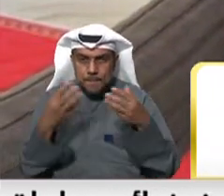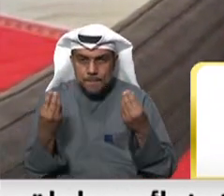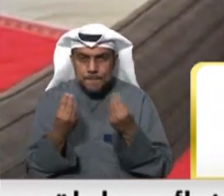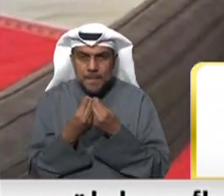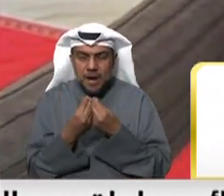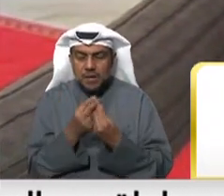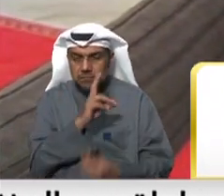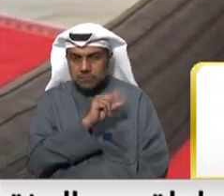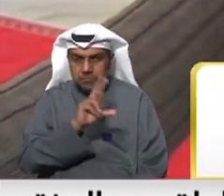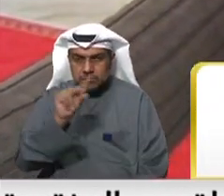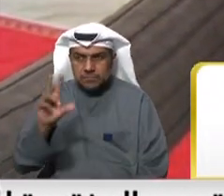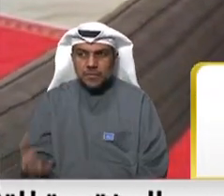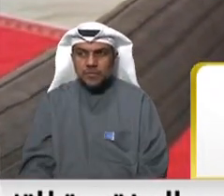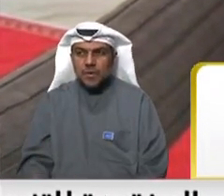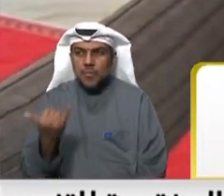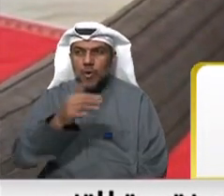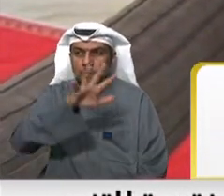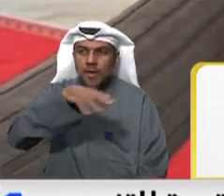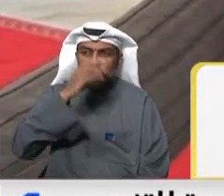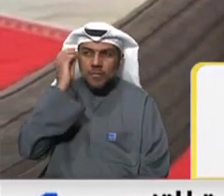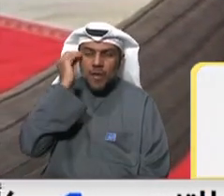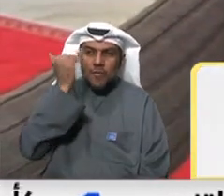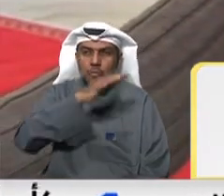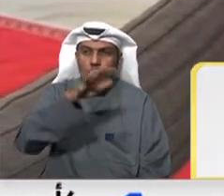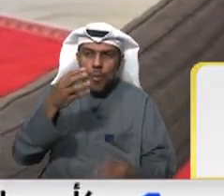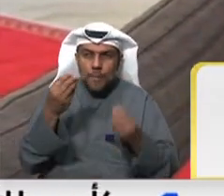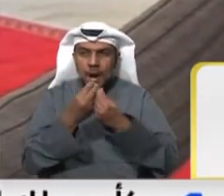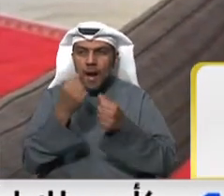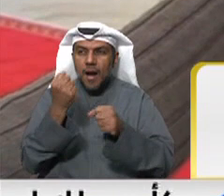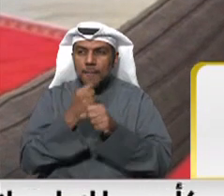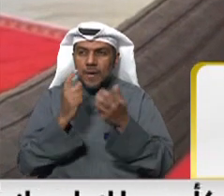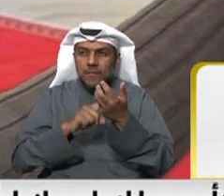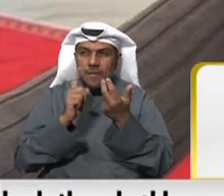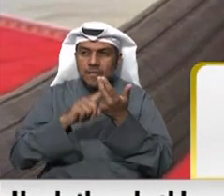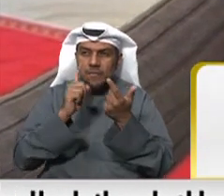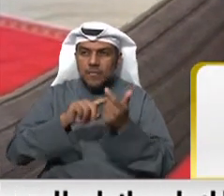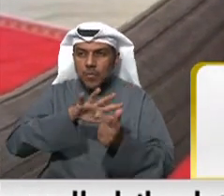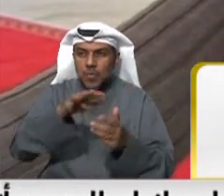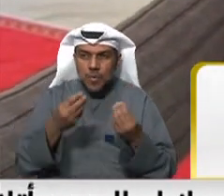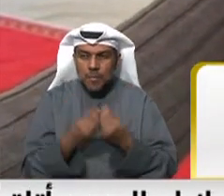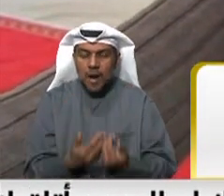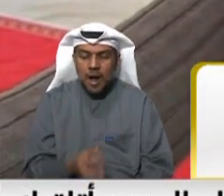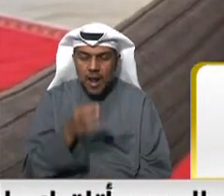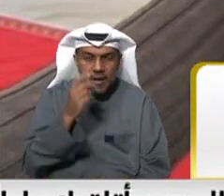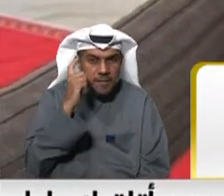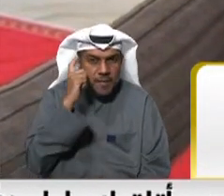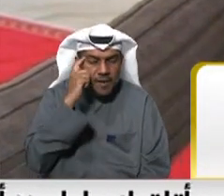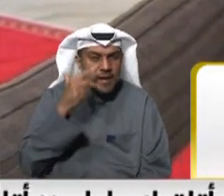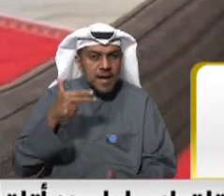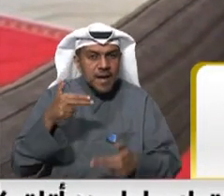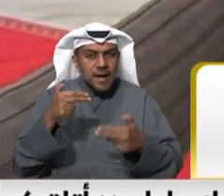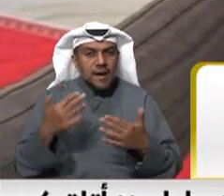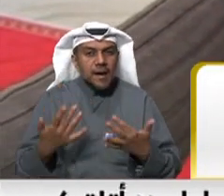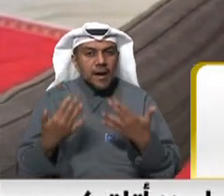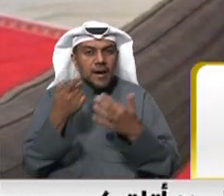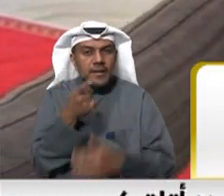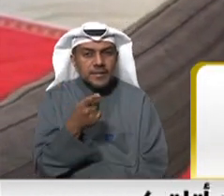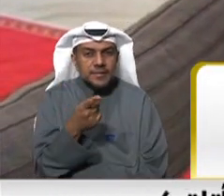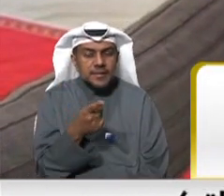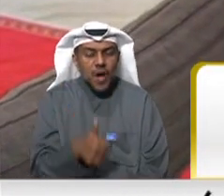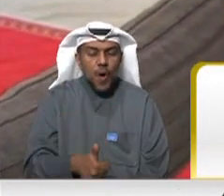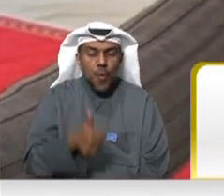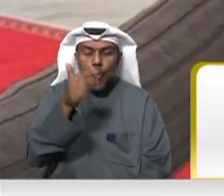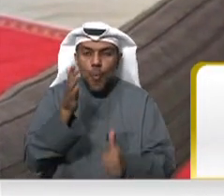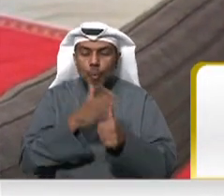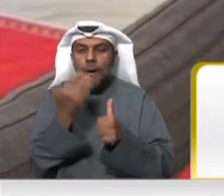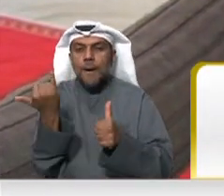جنوب-جنوب التي هي أساسية في وضع الغاز الطبيعي كعنصر